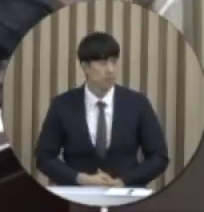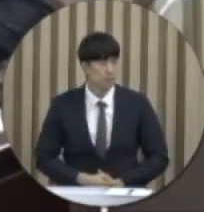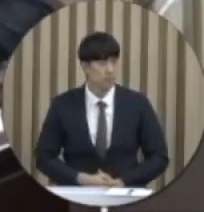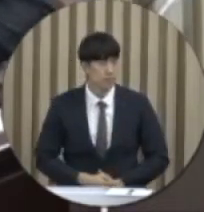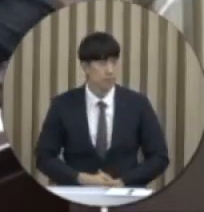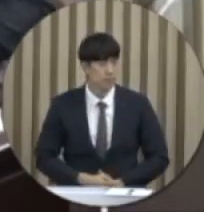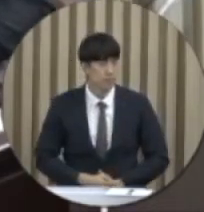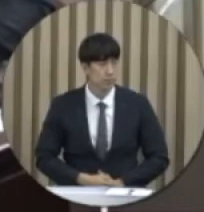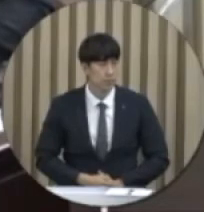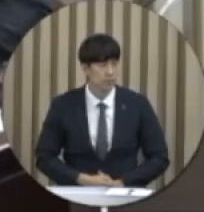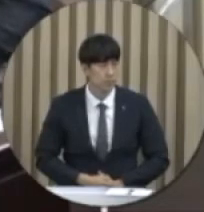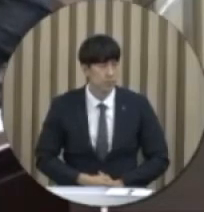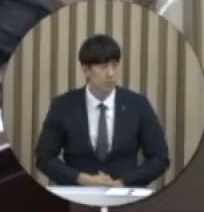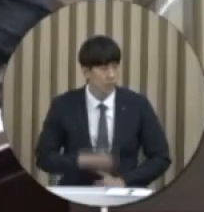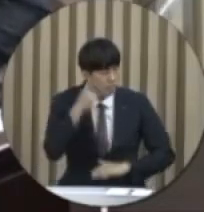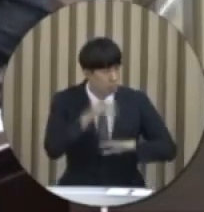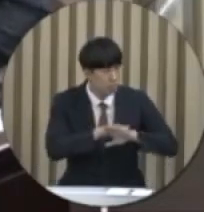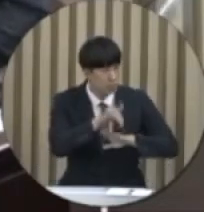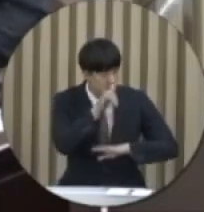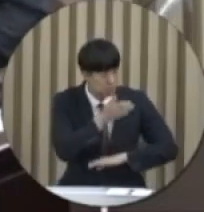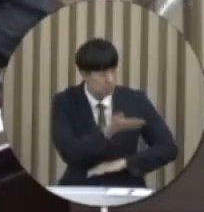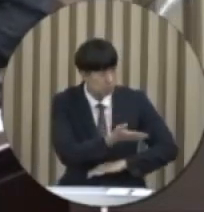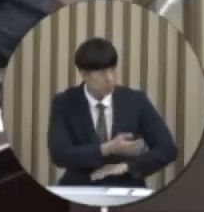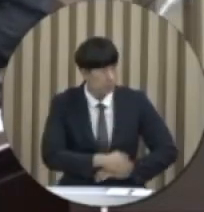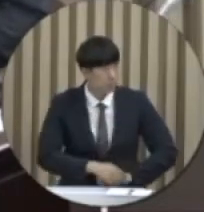한다는 얘기죠, 시장님?